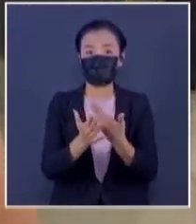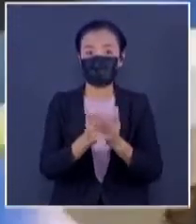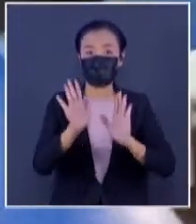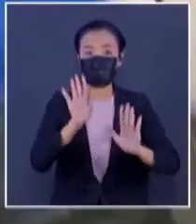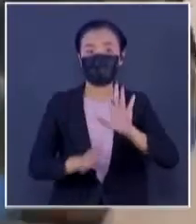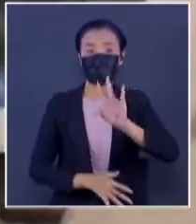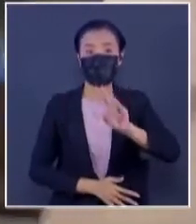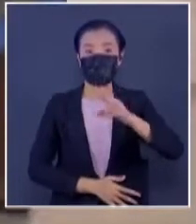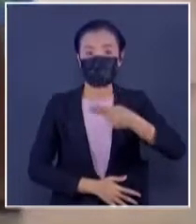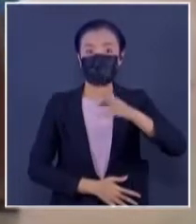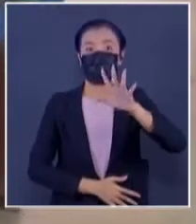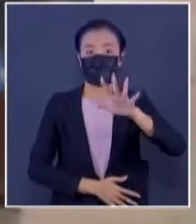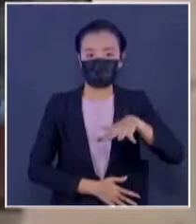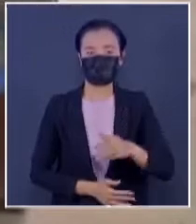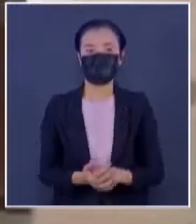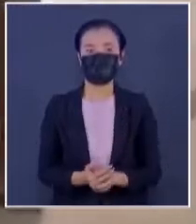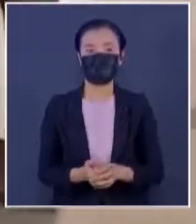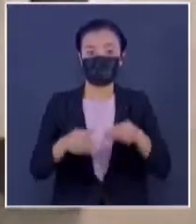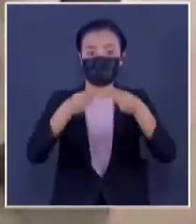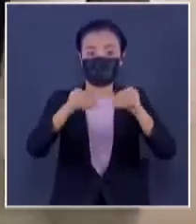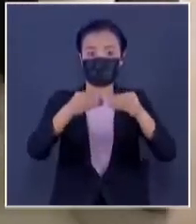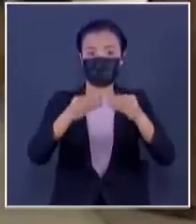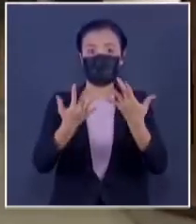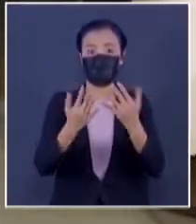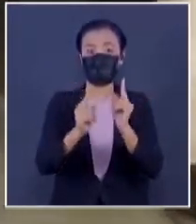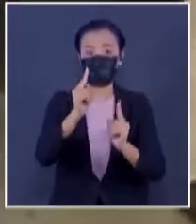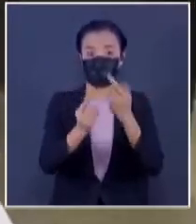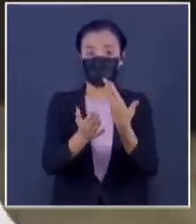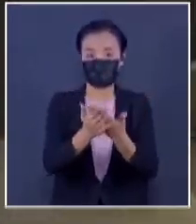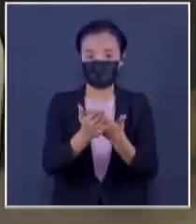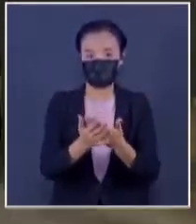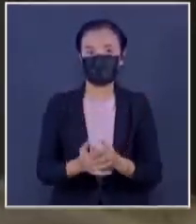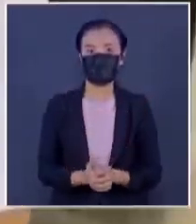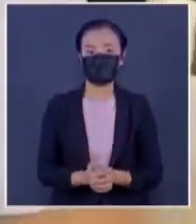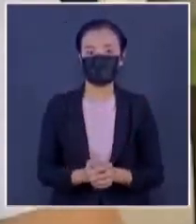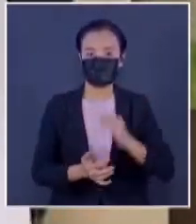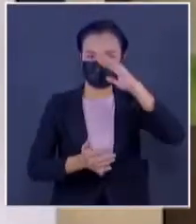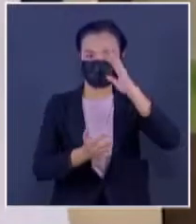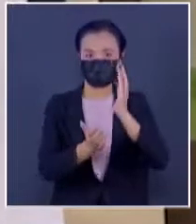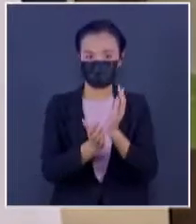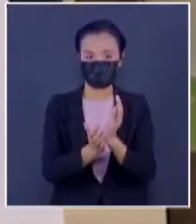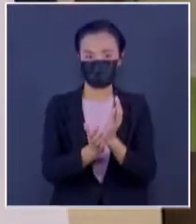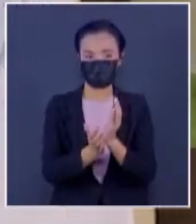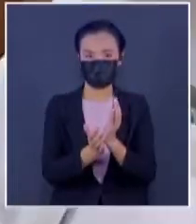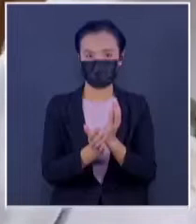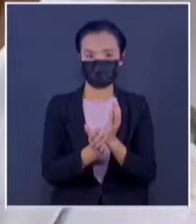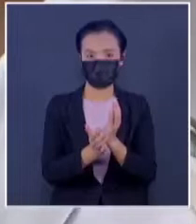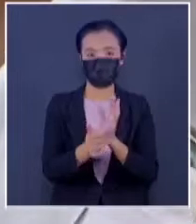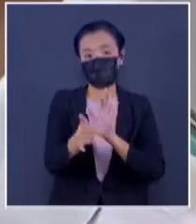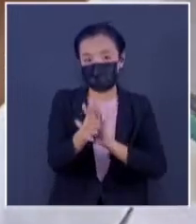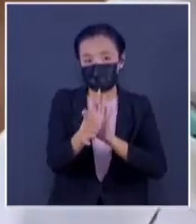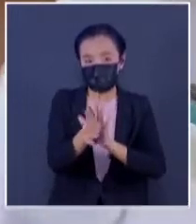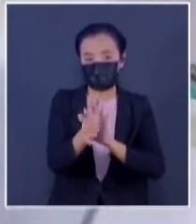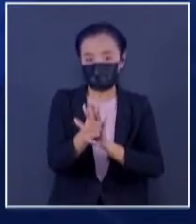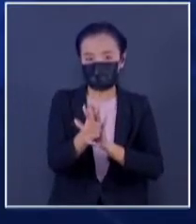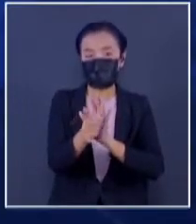เจ็ดหมื่น 5,000บาทส่วนกระจกยังอยู่ระหว่างการประเมินราคานะคะตำรวจสภ.พุทไธสงต้องเข้าเกลี้ยกล่อม